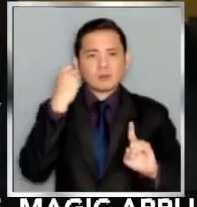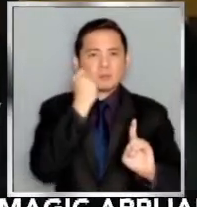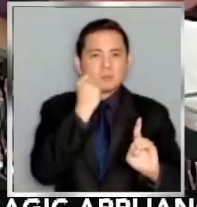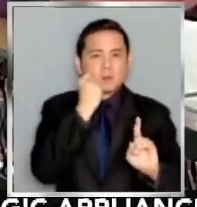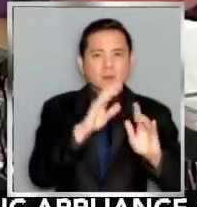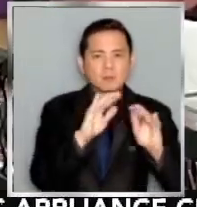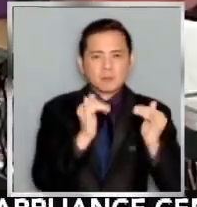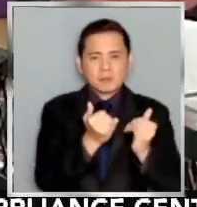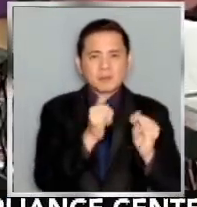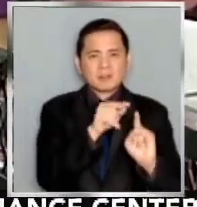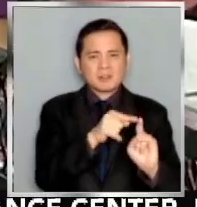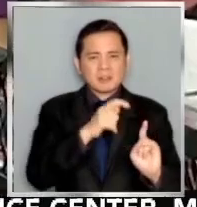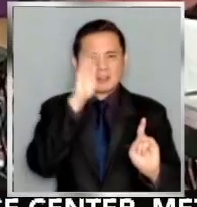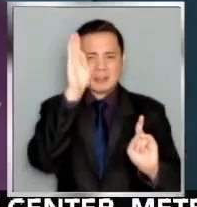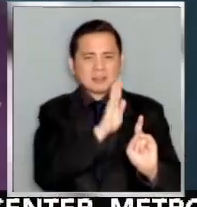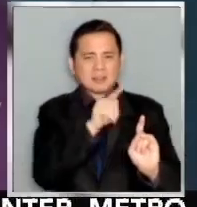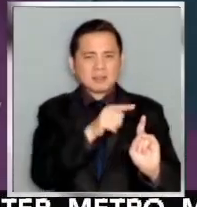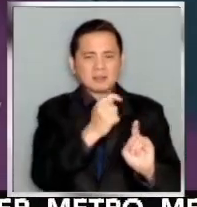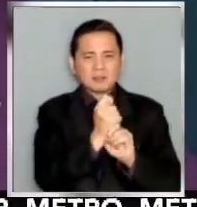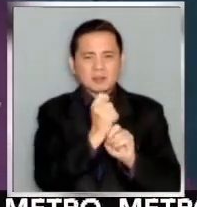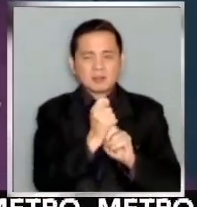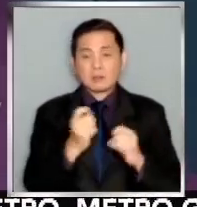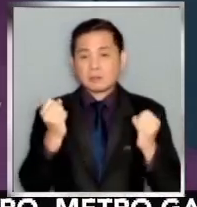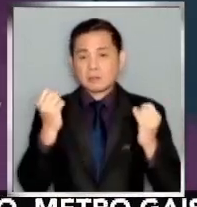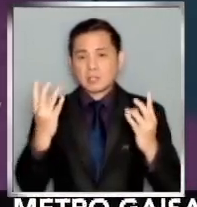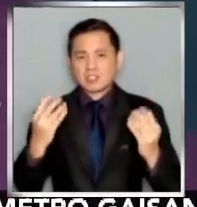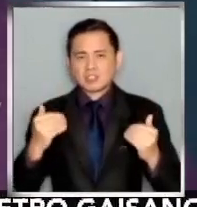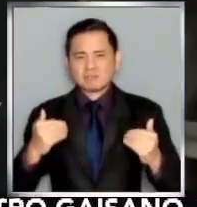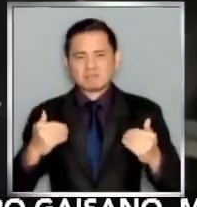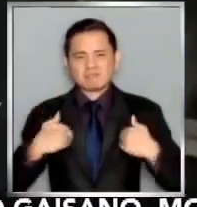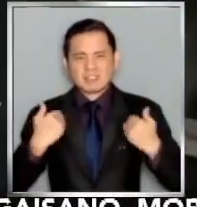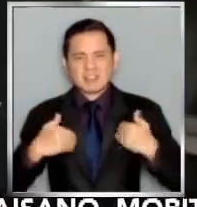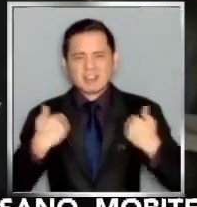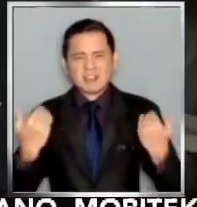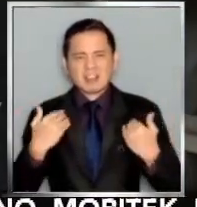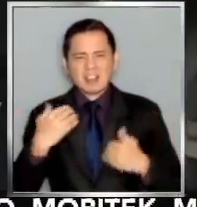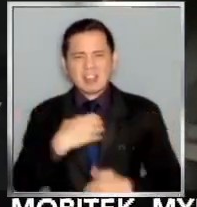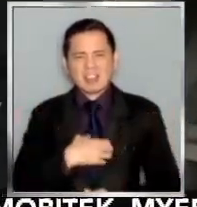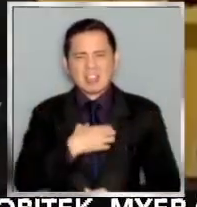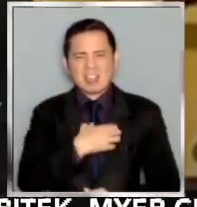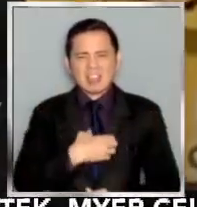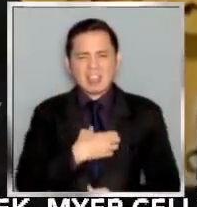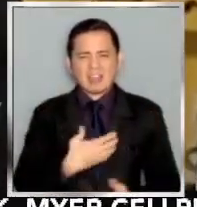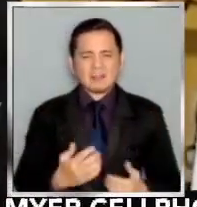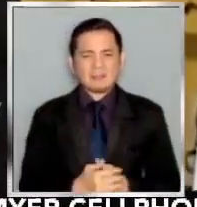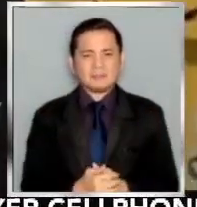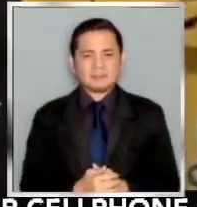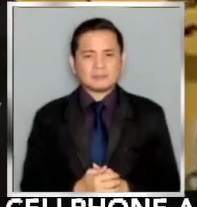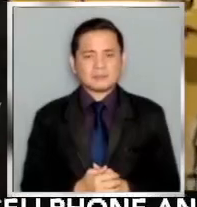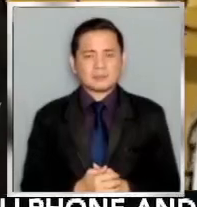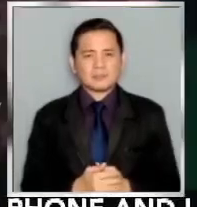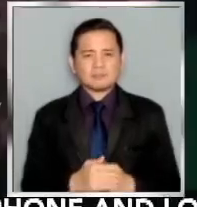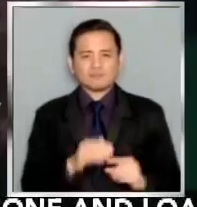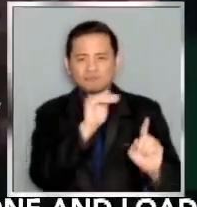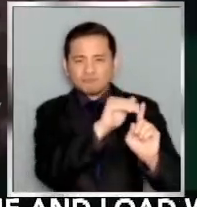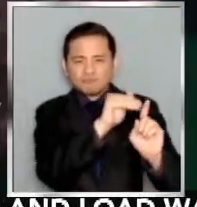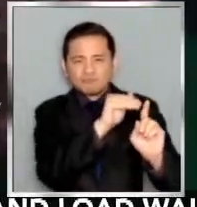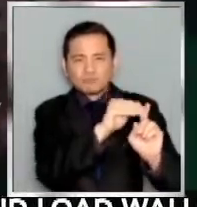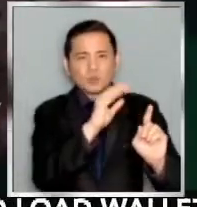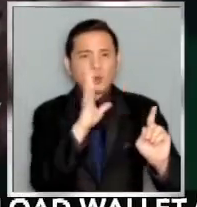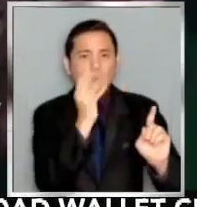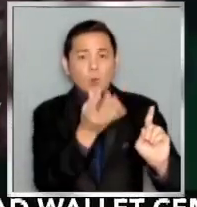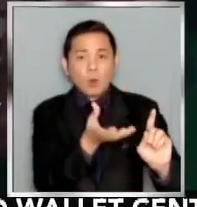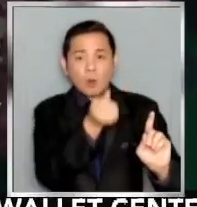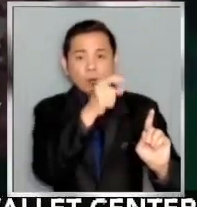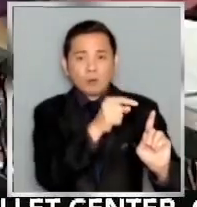Talagang maraming kabataan nagre-reklamo, nagiging half-court at hirap din sila. Ilang beses na raw pinakiusapan ng barangay ang may-ari ng mga truck.